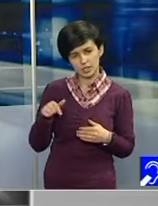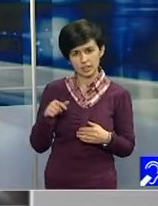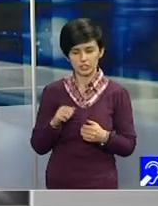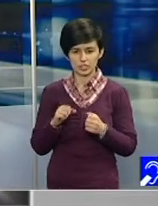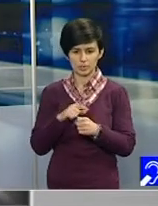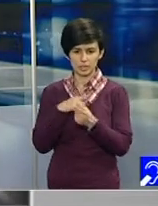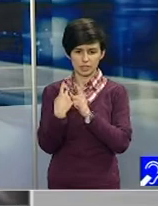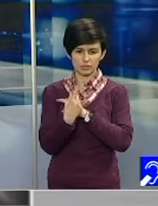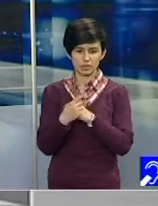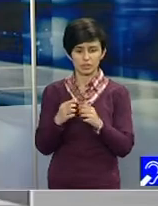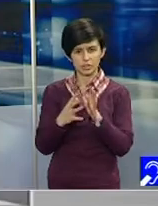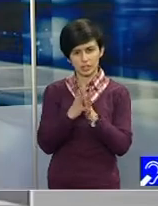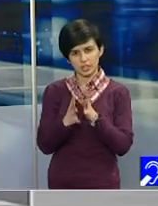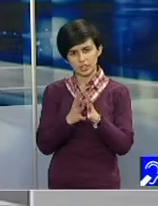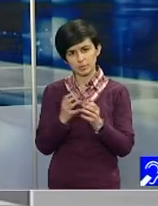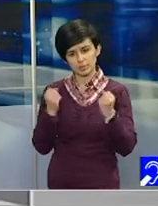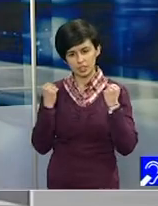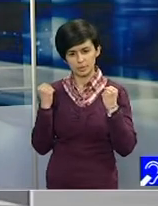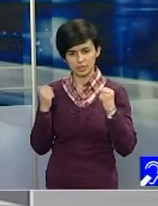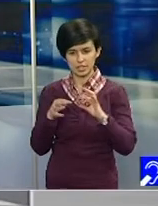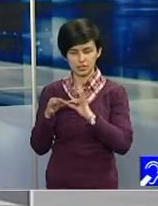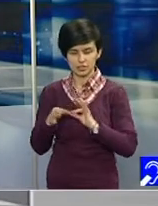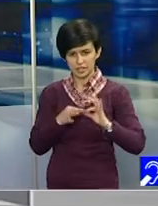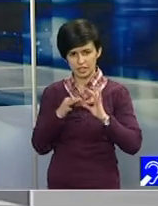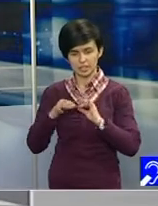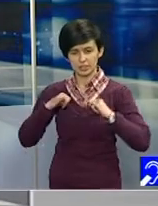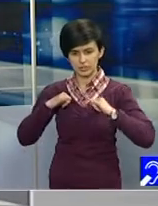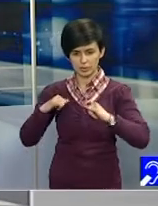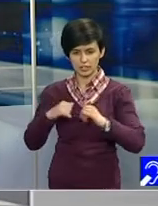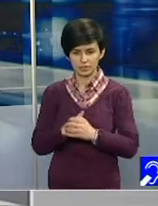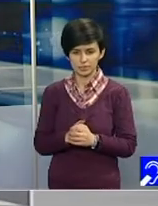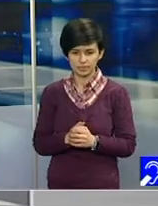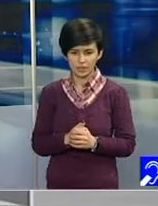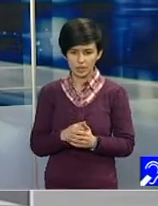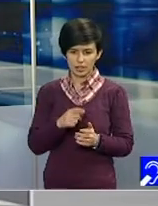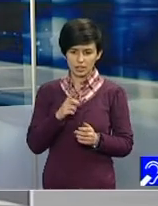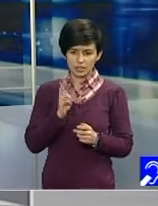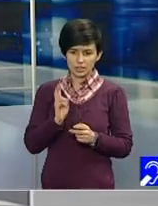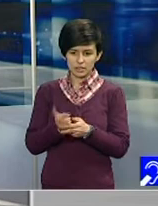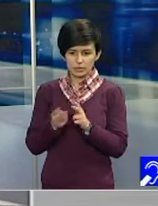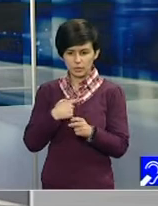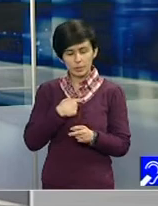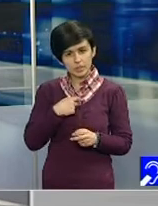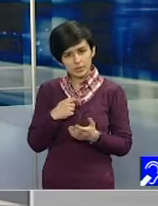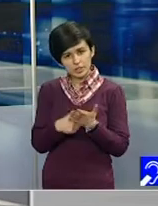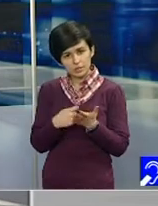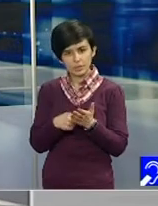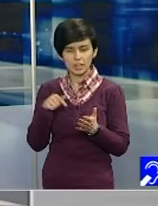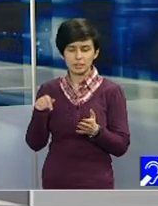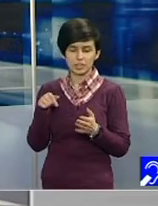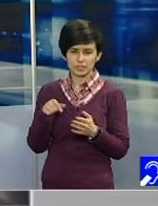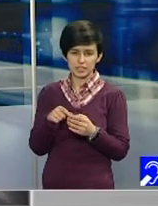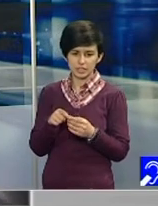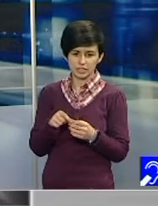al curajului. Să le spunem celor care ne urmăresc acum cum își pot achiziționa astfel de bandane personalizate pe care